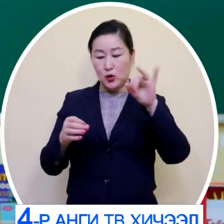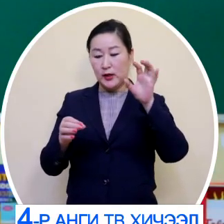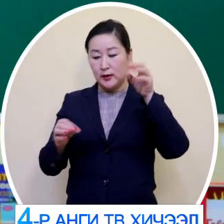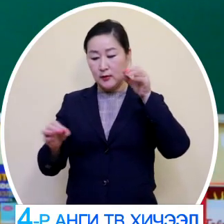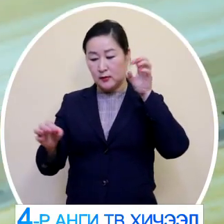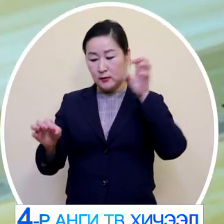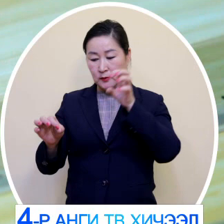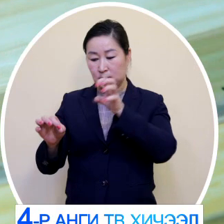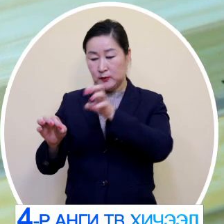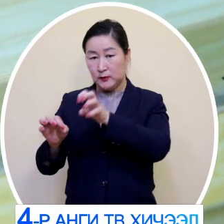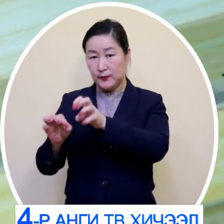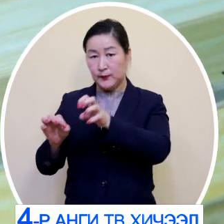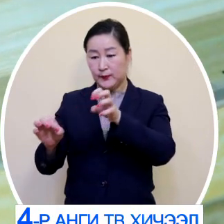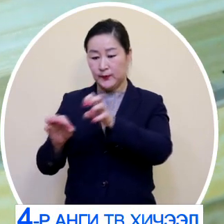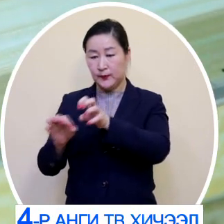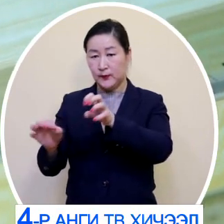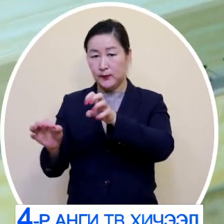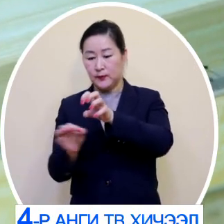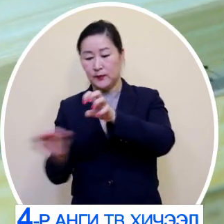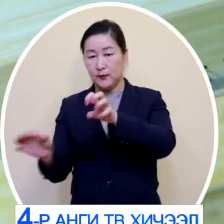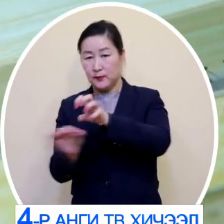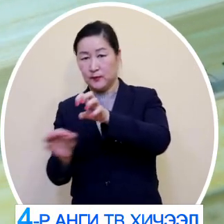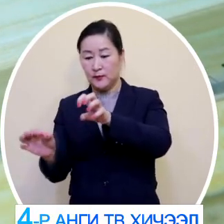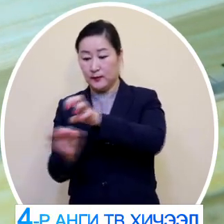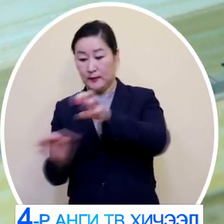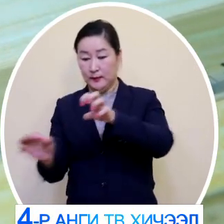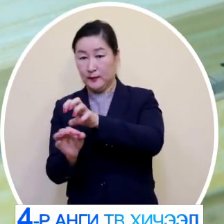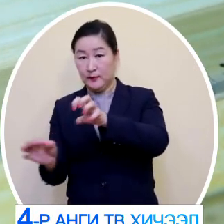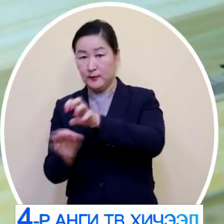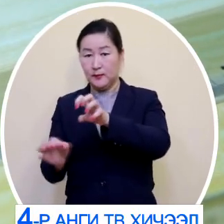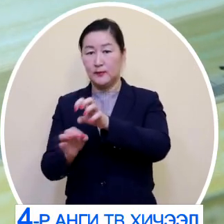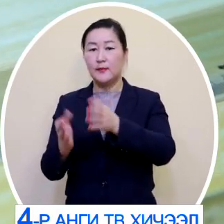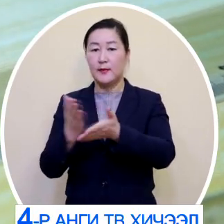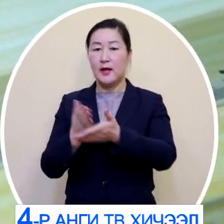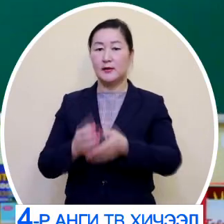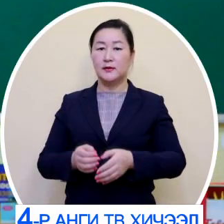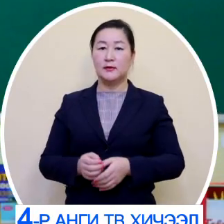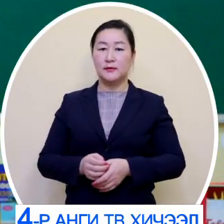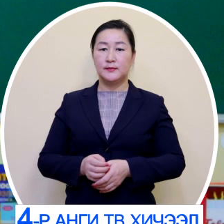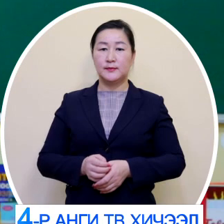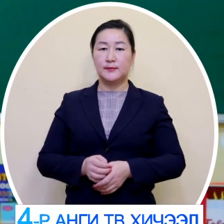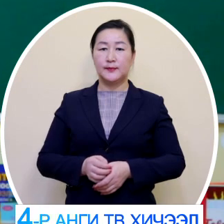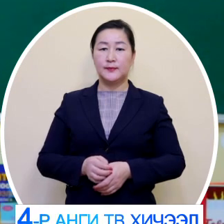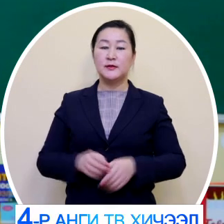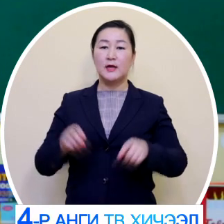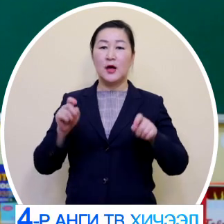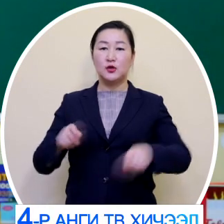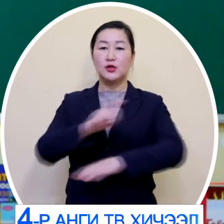За, харж гинэ. За.